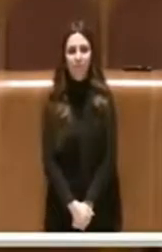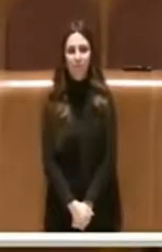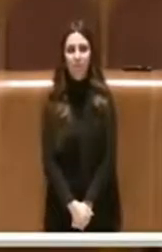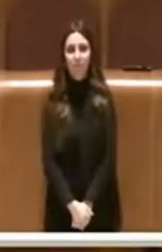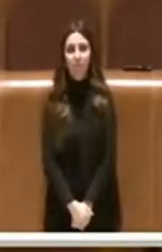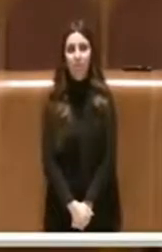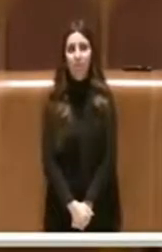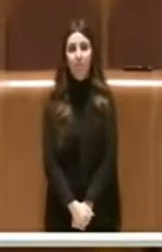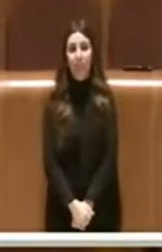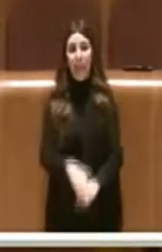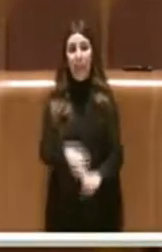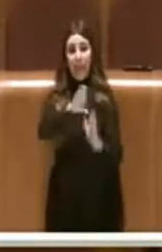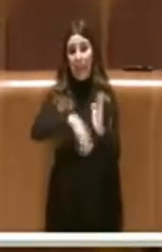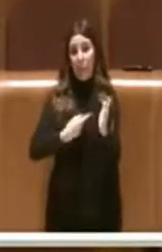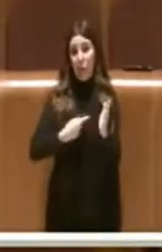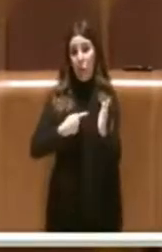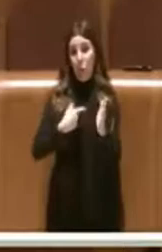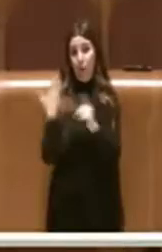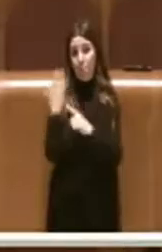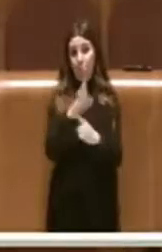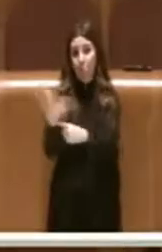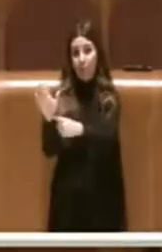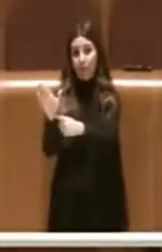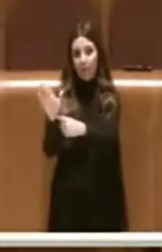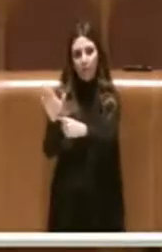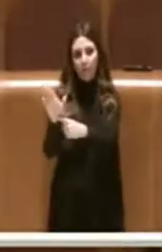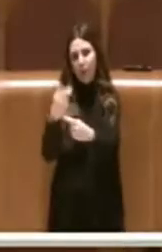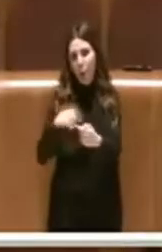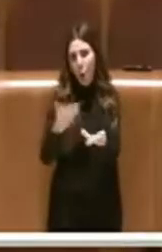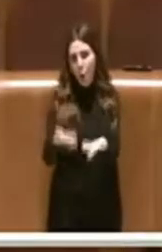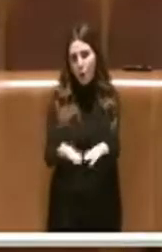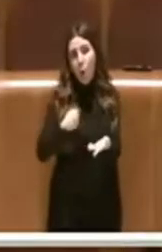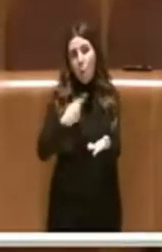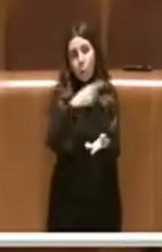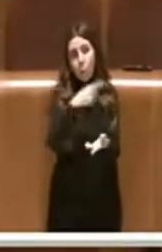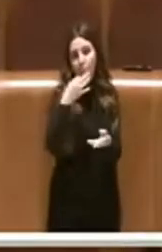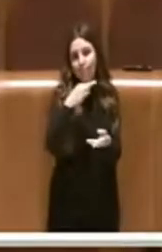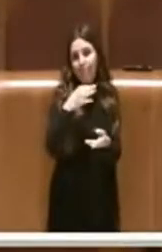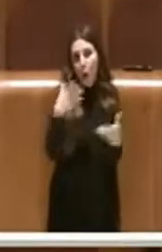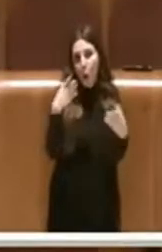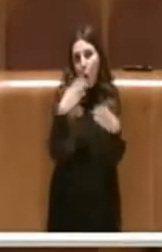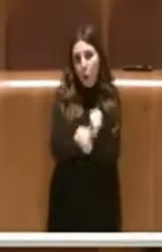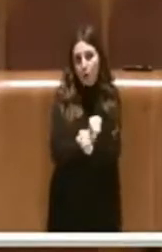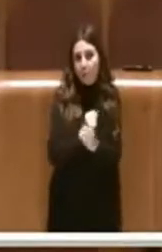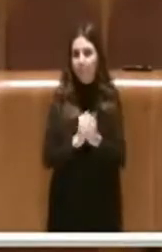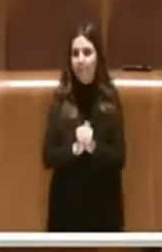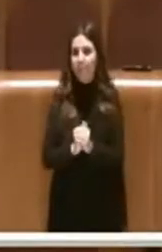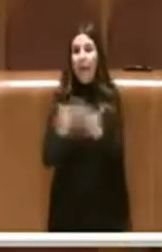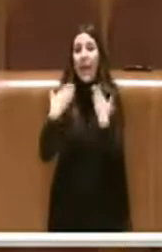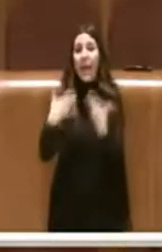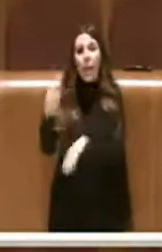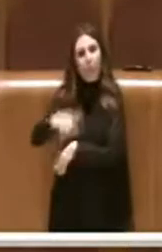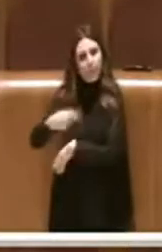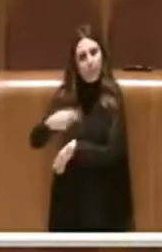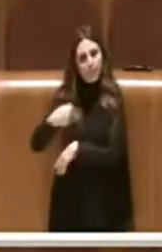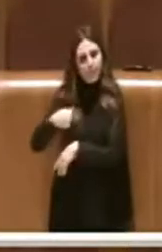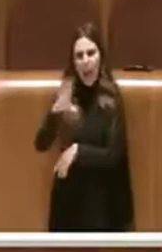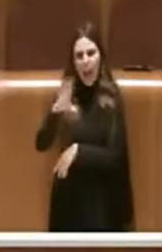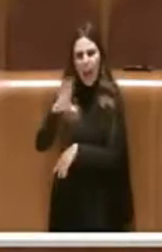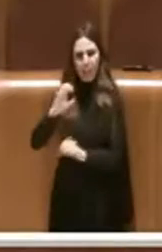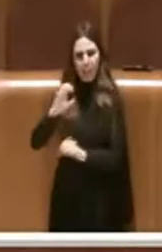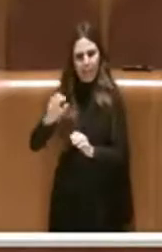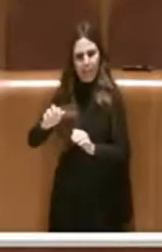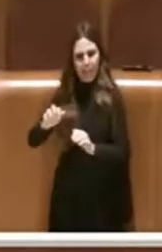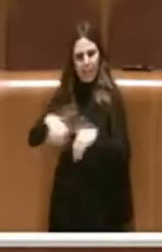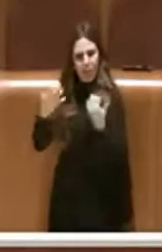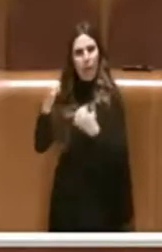il tabellone lo dirà, adesso possiamo far concludere, grazie. Grazie Presidente, io avrei capito una reazione del genere se